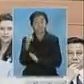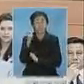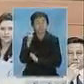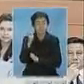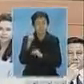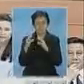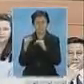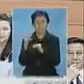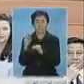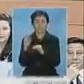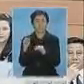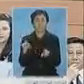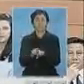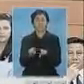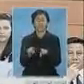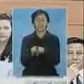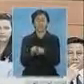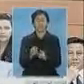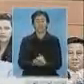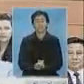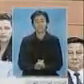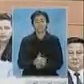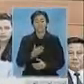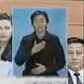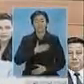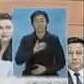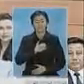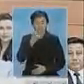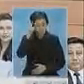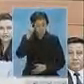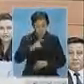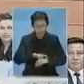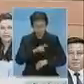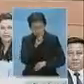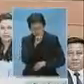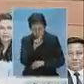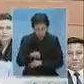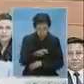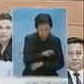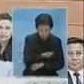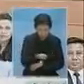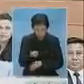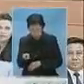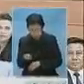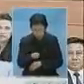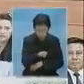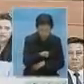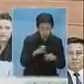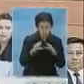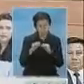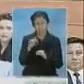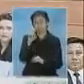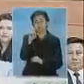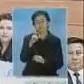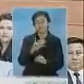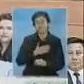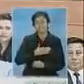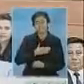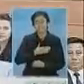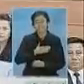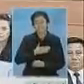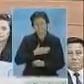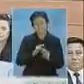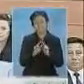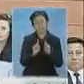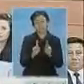ก็ด้วยสปิริตครับเนื่องจากว่าไม่สามารถจัดสรรเวลามาประชุมทำหน้าที่กรรมาธิการได้ก็ตัดสินใจลา